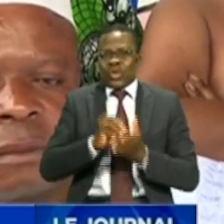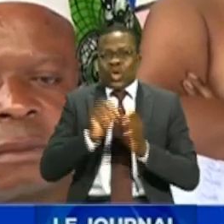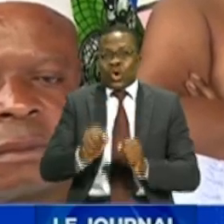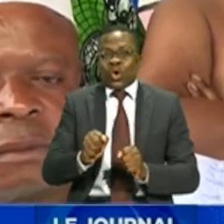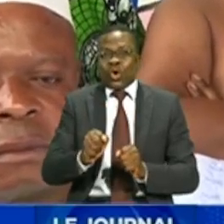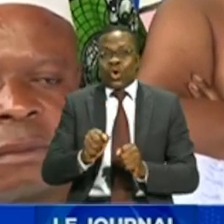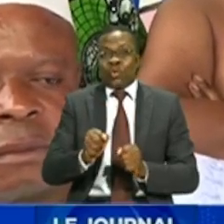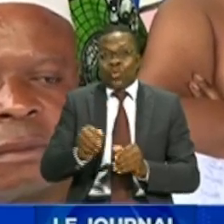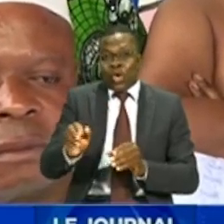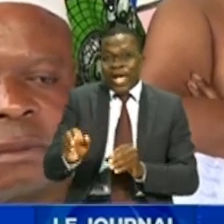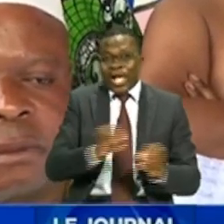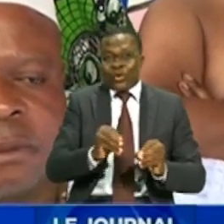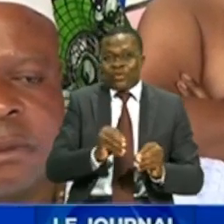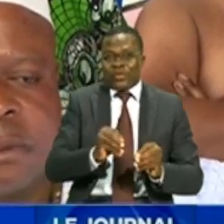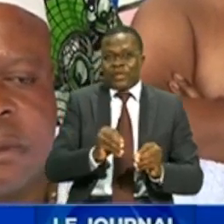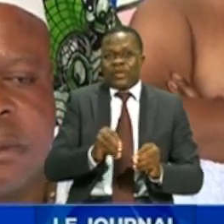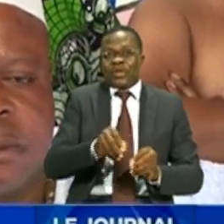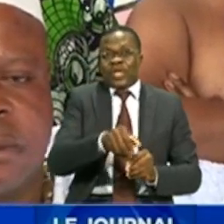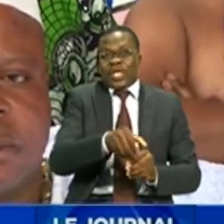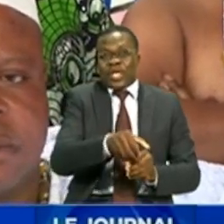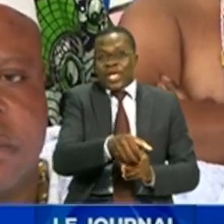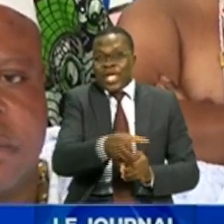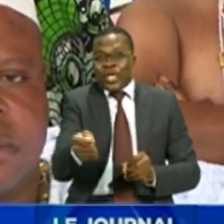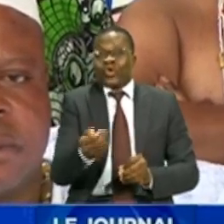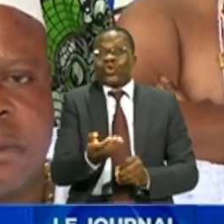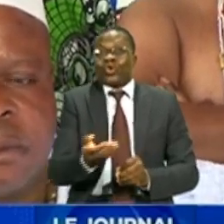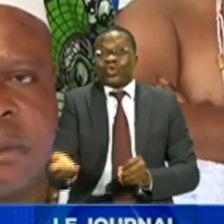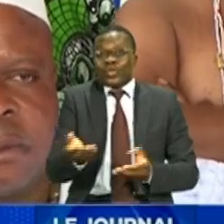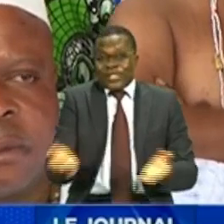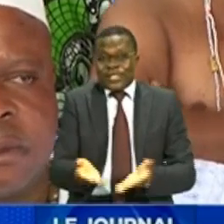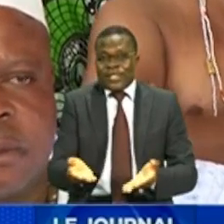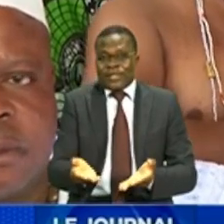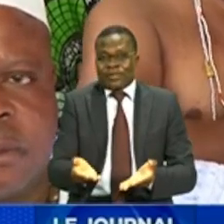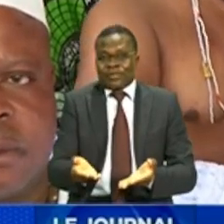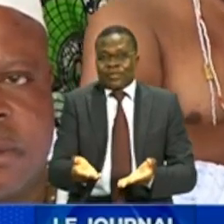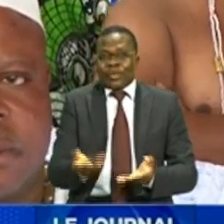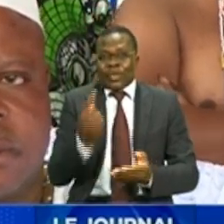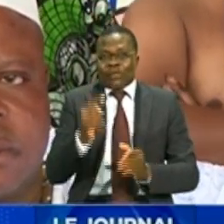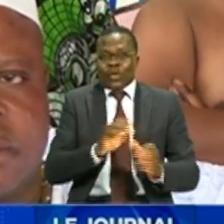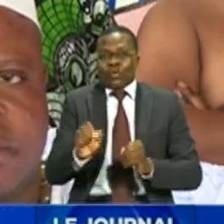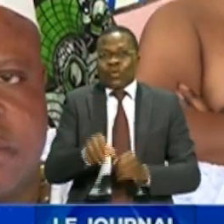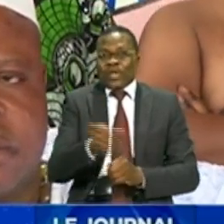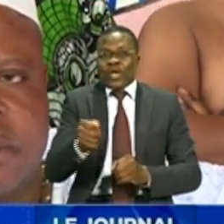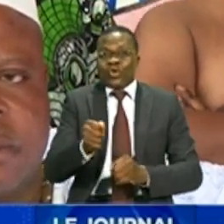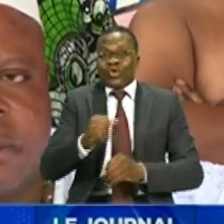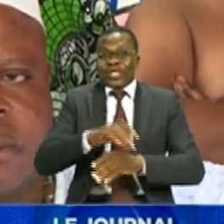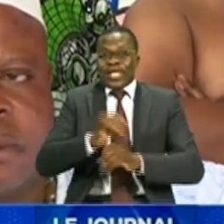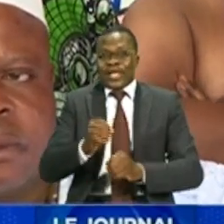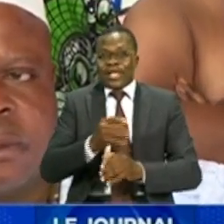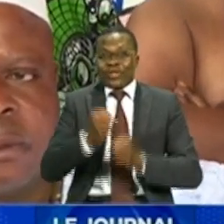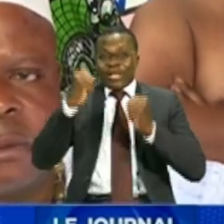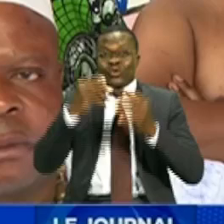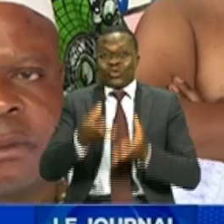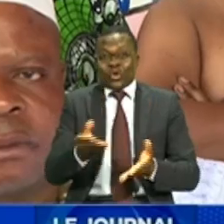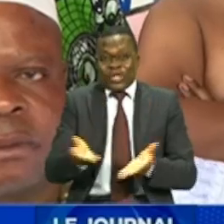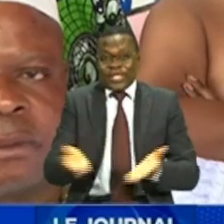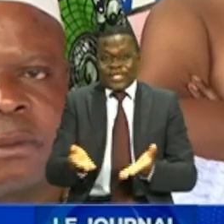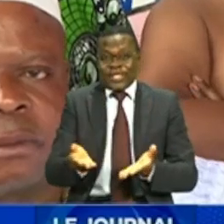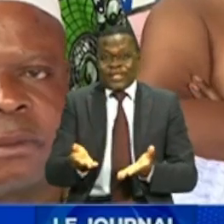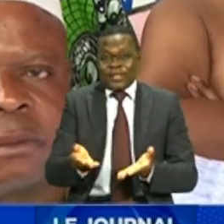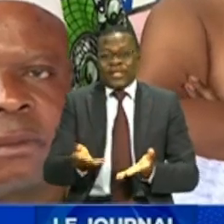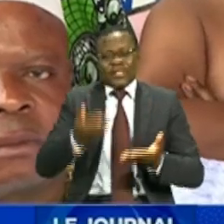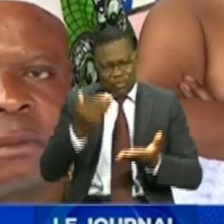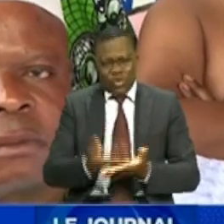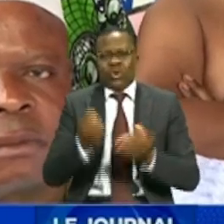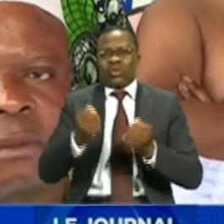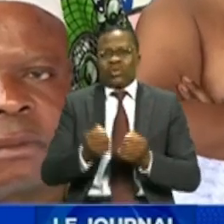On peut enlever ça et mettre une autre chose ici. Même pour faire notre terrain, pour faire un terrain de sport, ici c'est encore